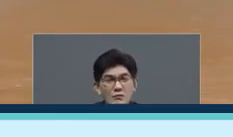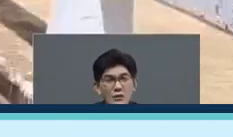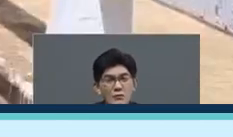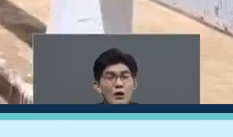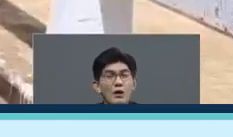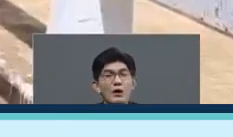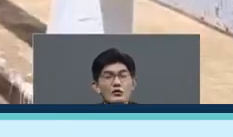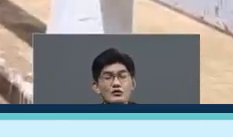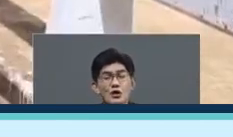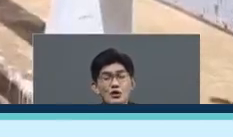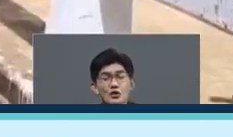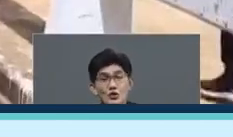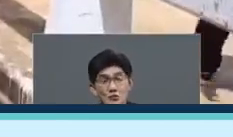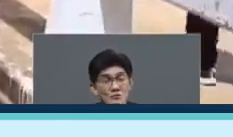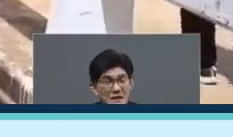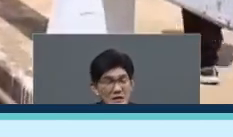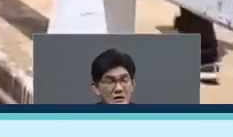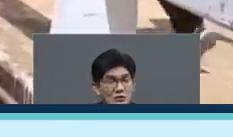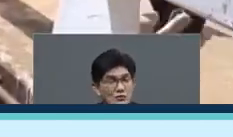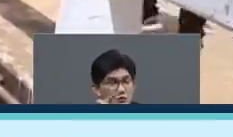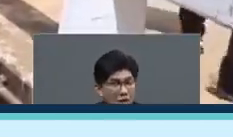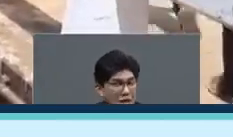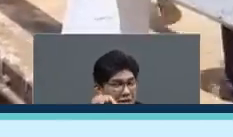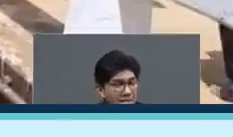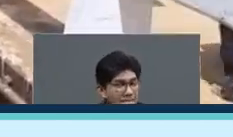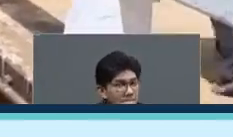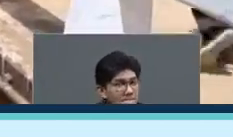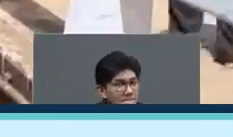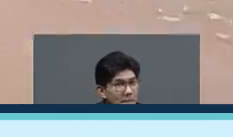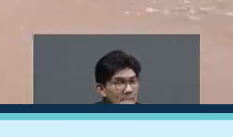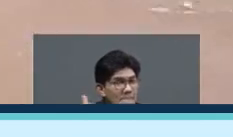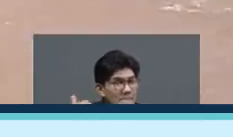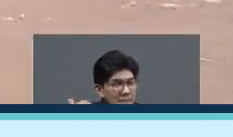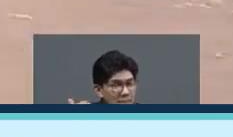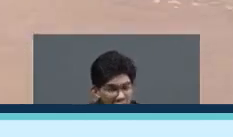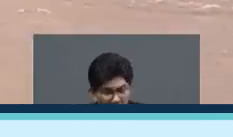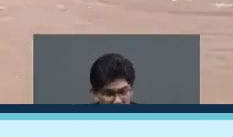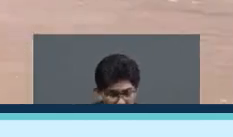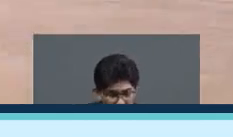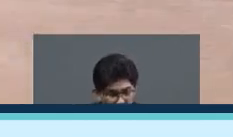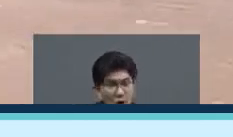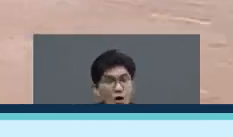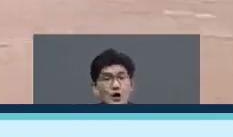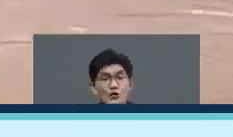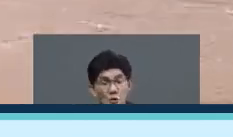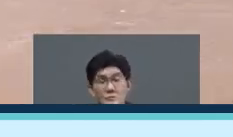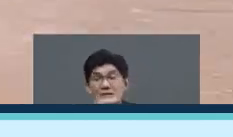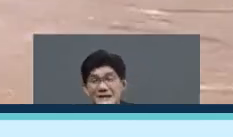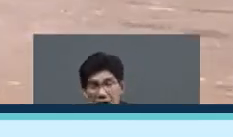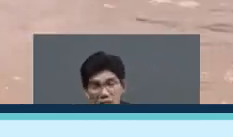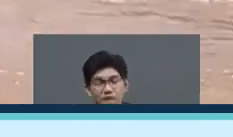ดูฝนที่มีปริมาณน้ำมากเกินประสิทธิภาพการระบายน้ำซึ่งสามารถป้องกันและบรรเท